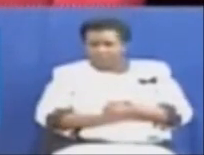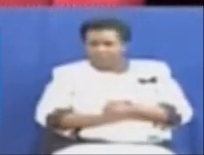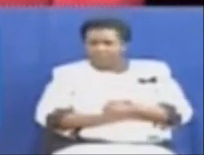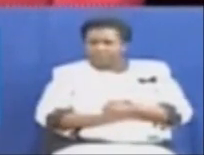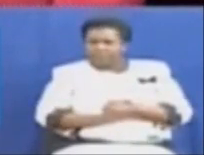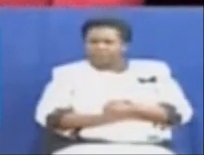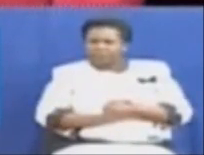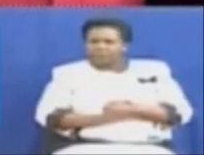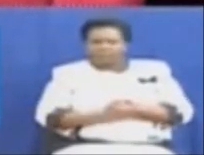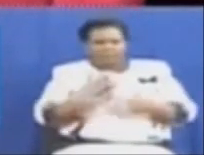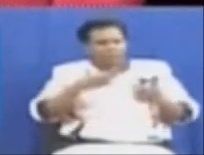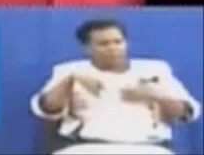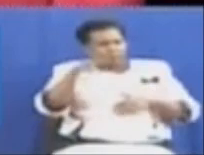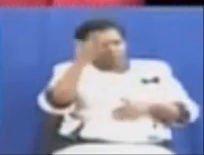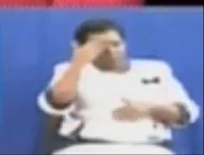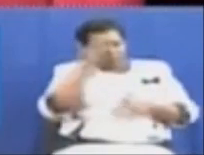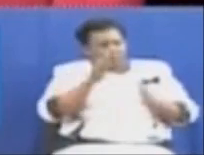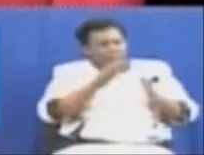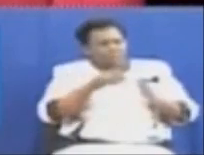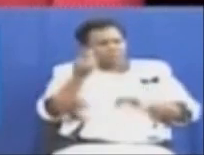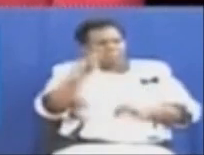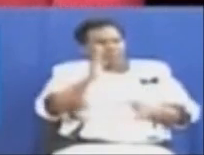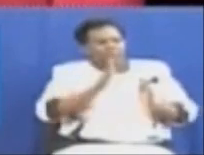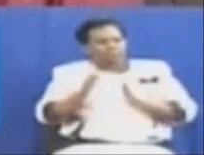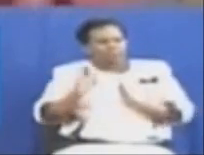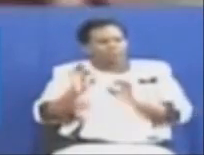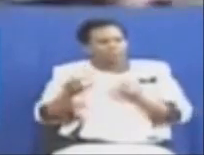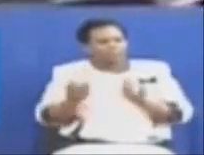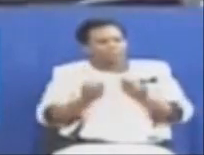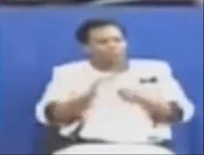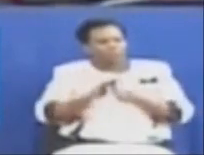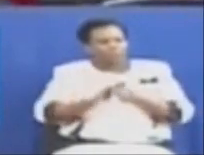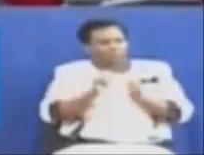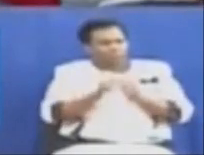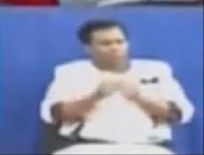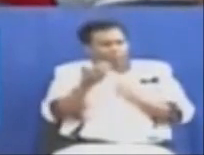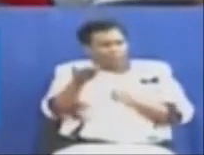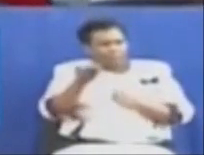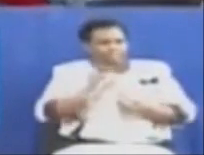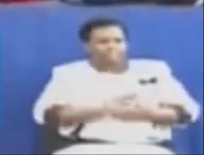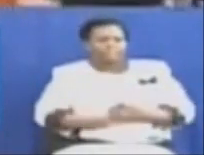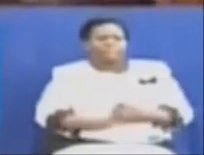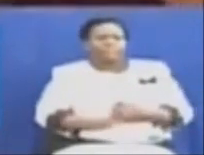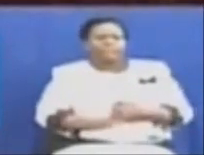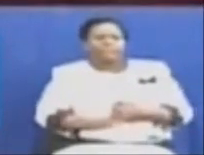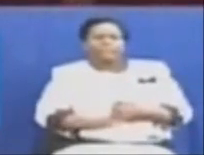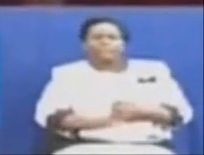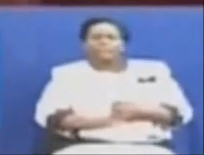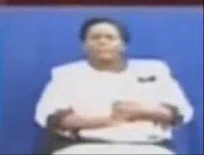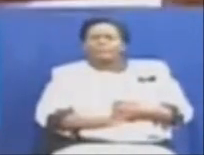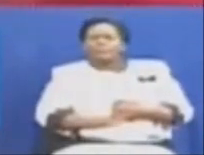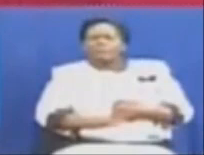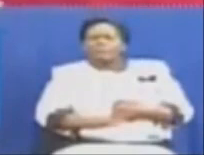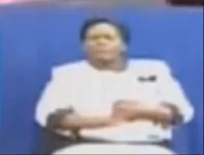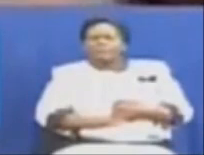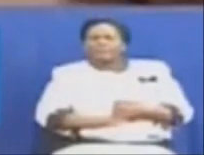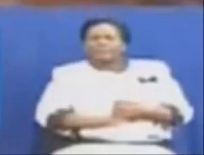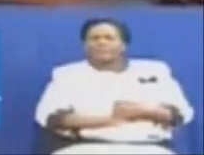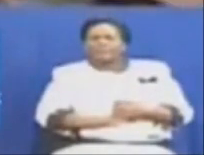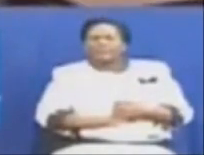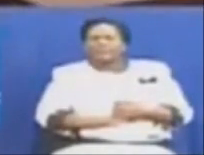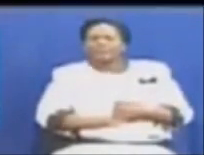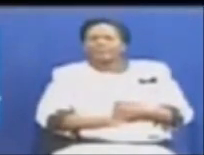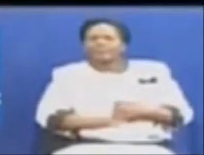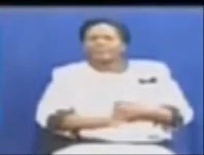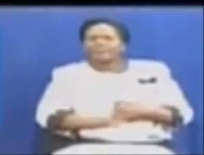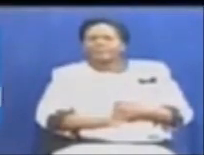kata. Pamoja na kwamba Mheshimiwa Naibu Waziri amesema mwanasheria wa halmashauri anasimamia mabaraza